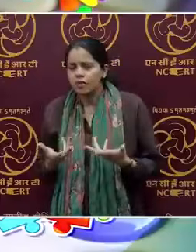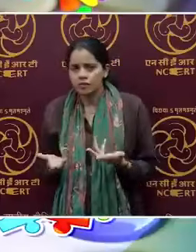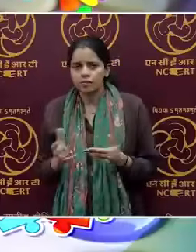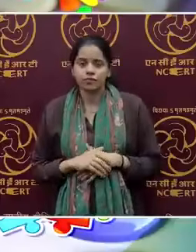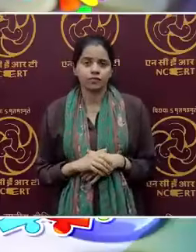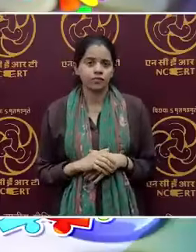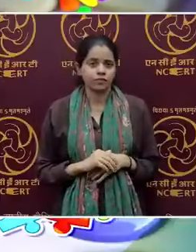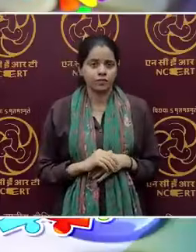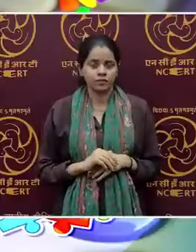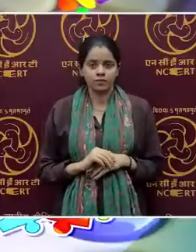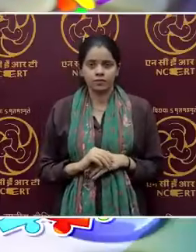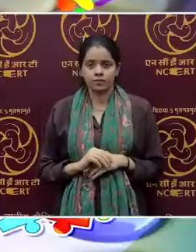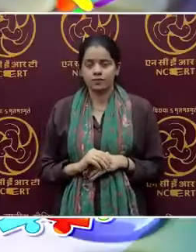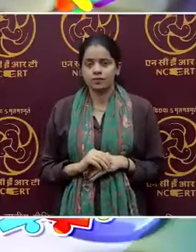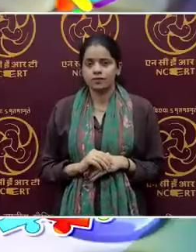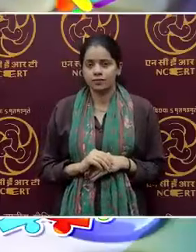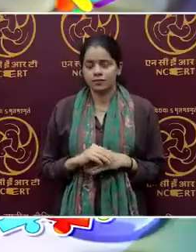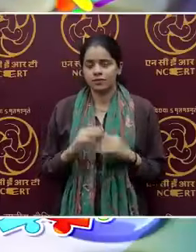case में?